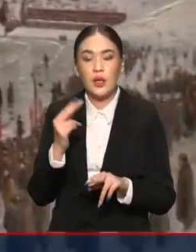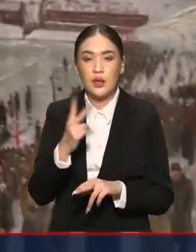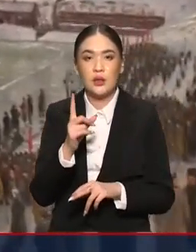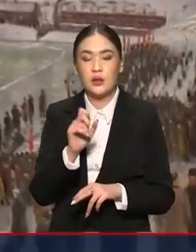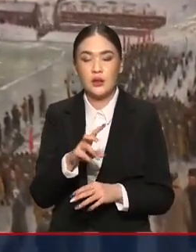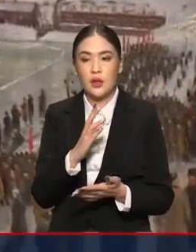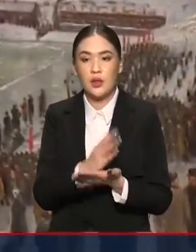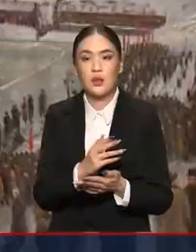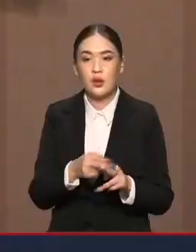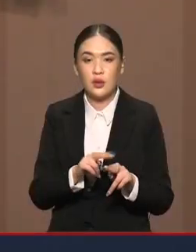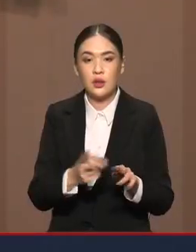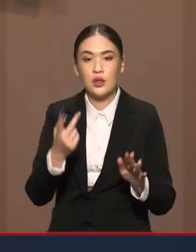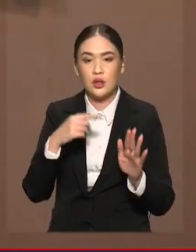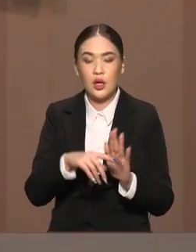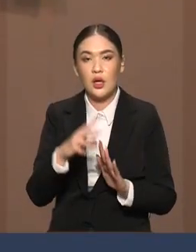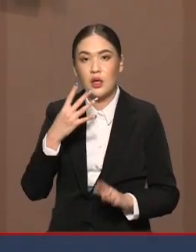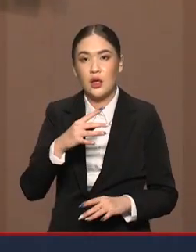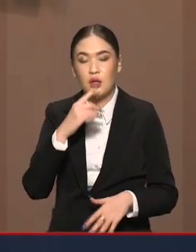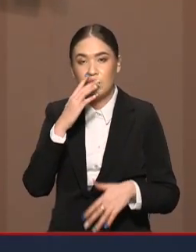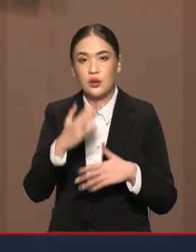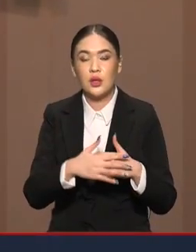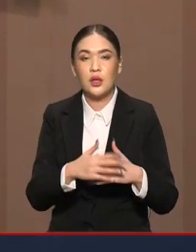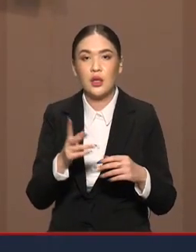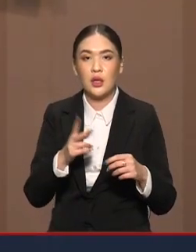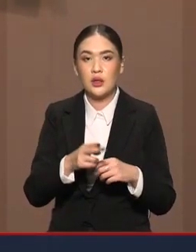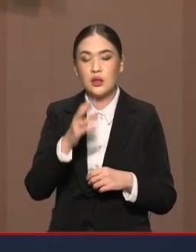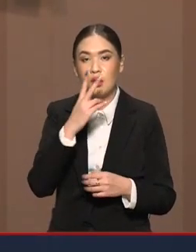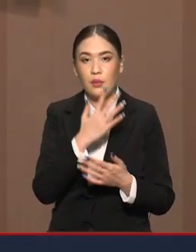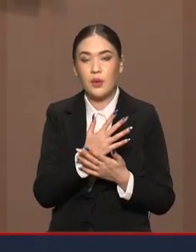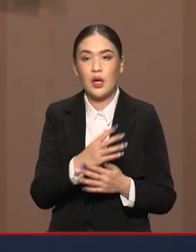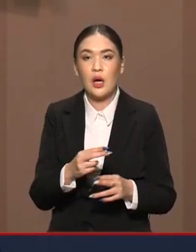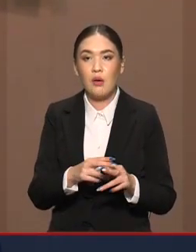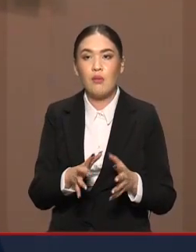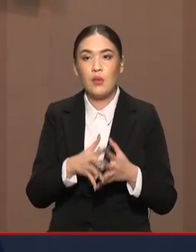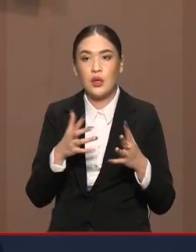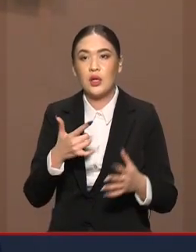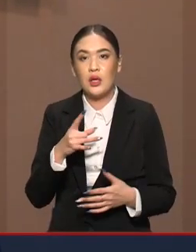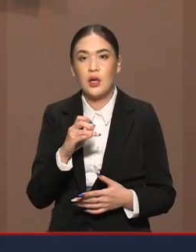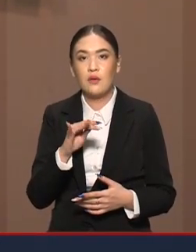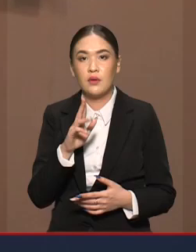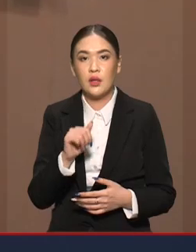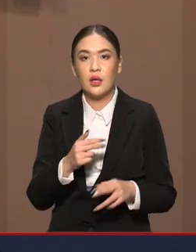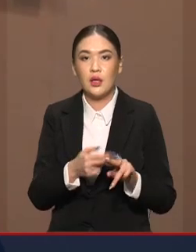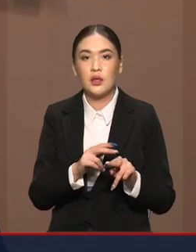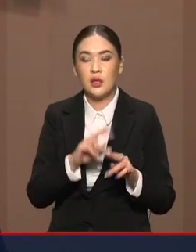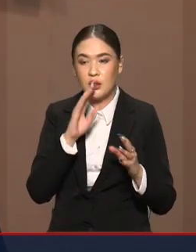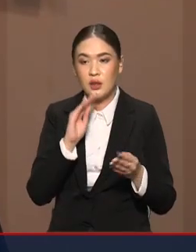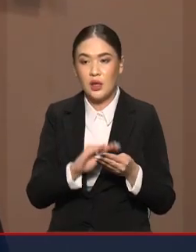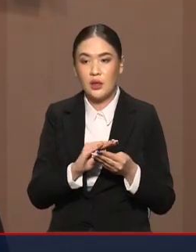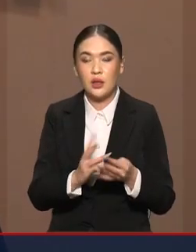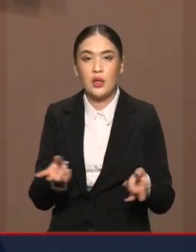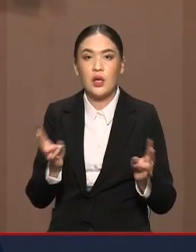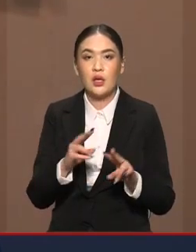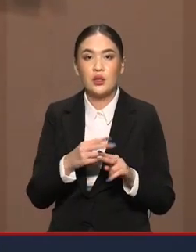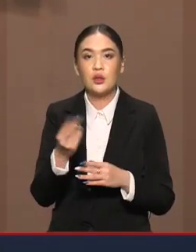құралған, оның ішінде 40-қа жуығы кескіндеме, басым бөлігі графикалық туындылары сақталған.